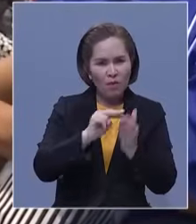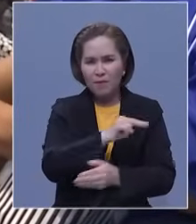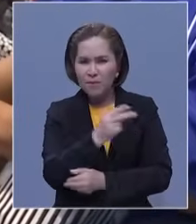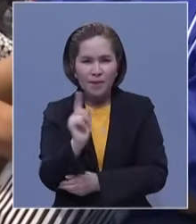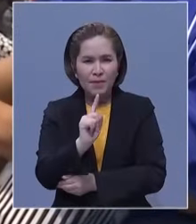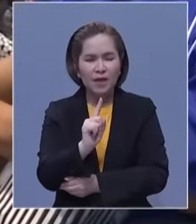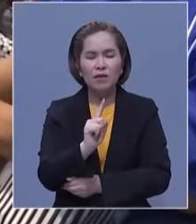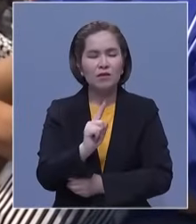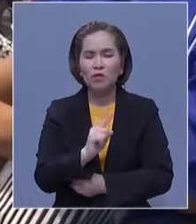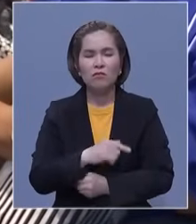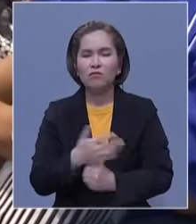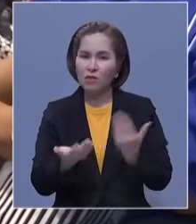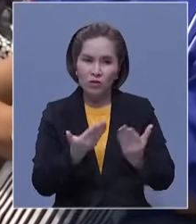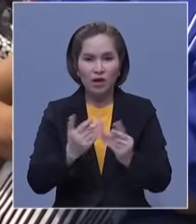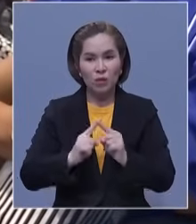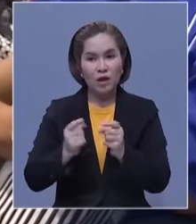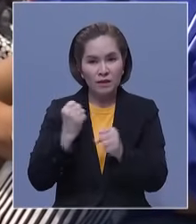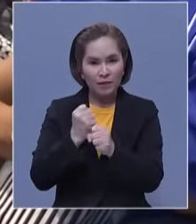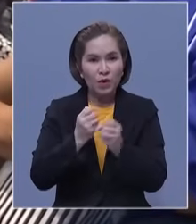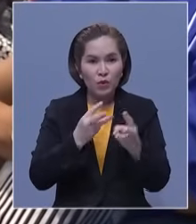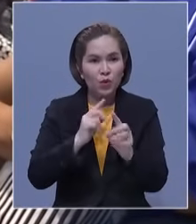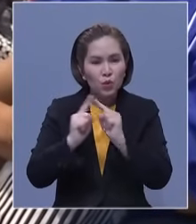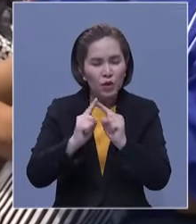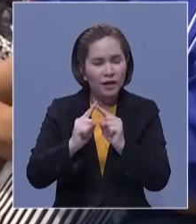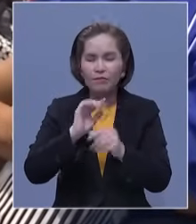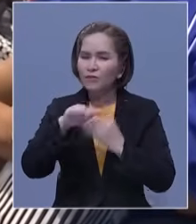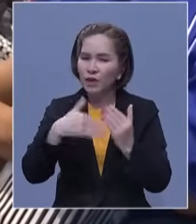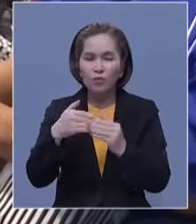ราจับมือทำงานแล้วก็พูดคุยกันทุกเรื่องฟังอีกช่วงนึงค่ะ